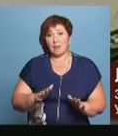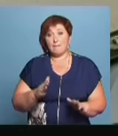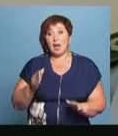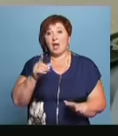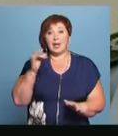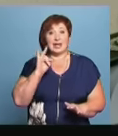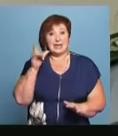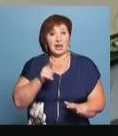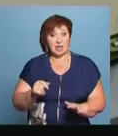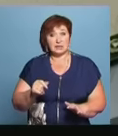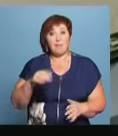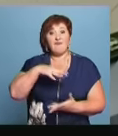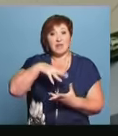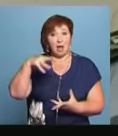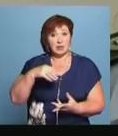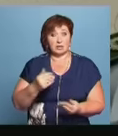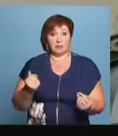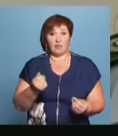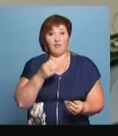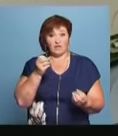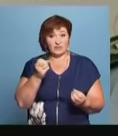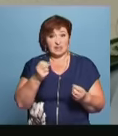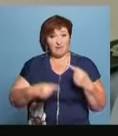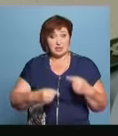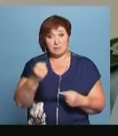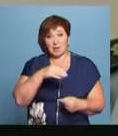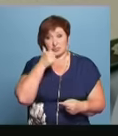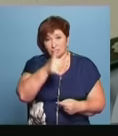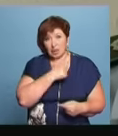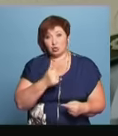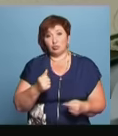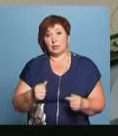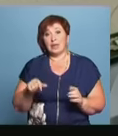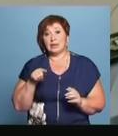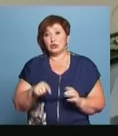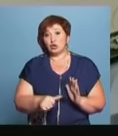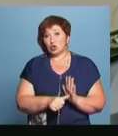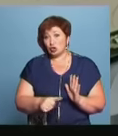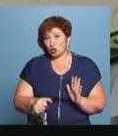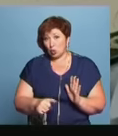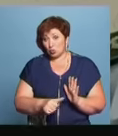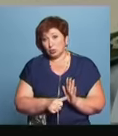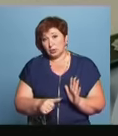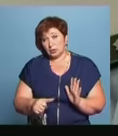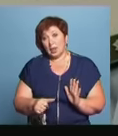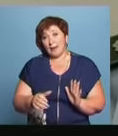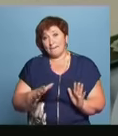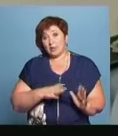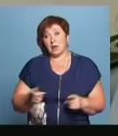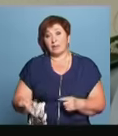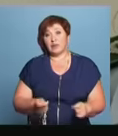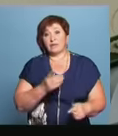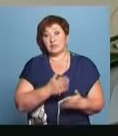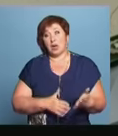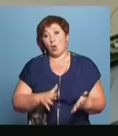допустим, с 2015 годом это почти в 2 раза больше. Если в 2015 году мы выявили 1 тонну 600 там, с копейками килограмм,